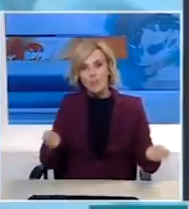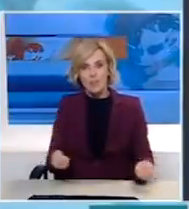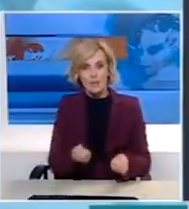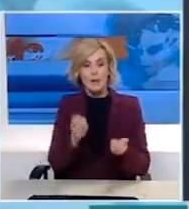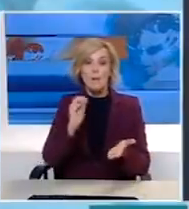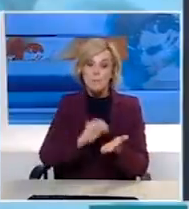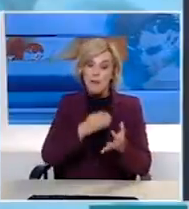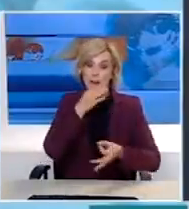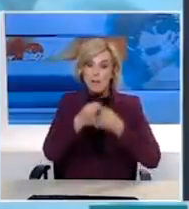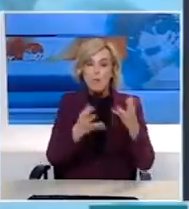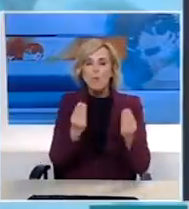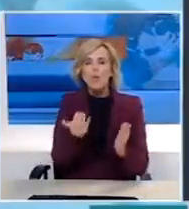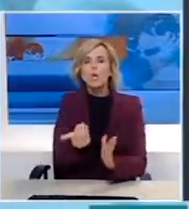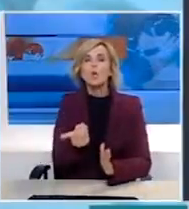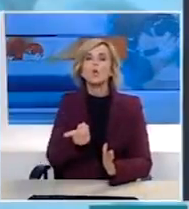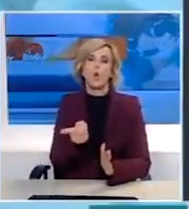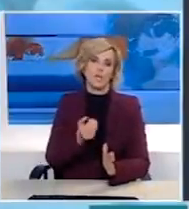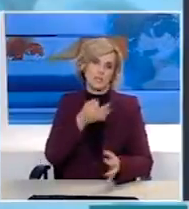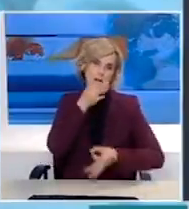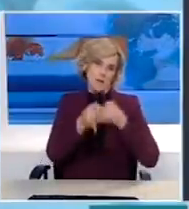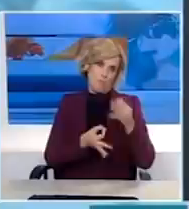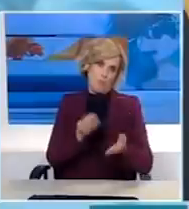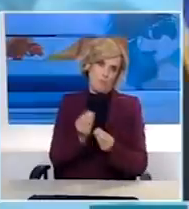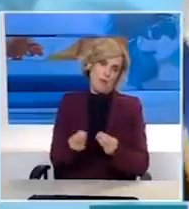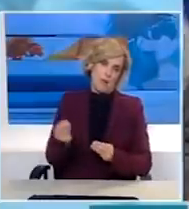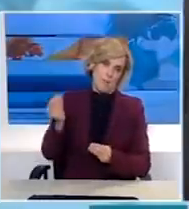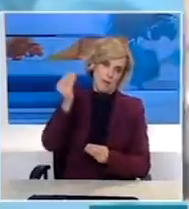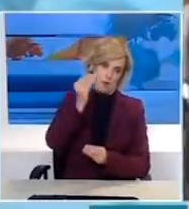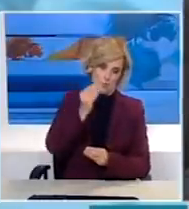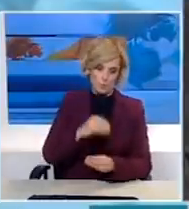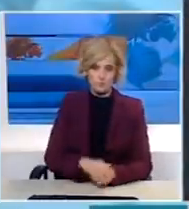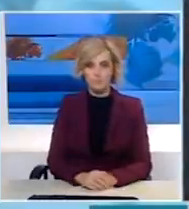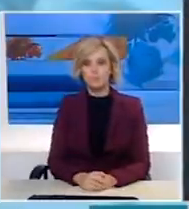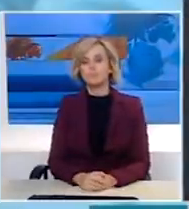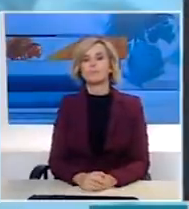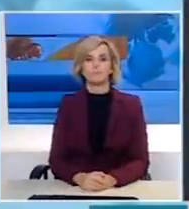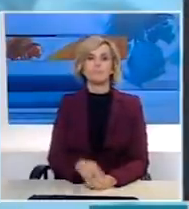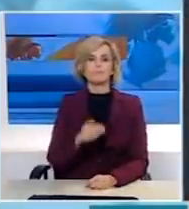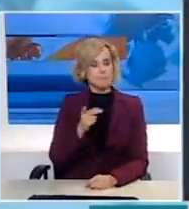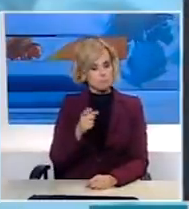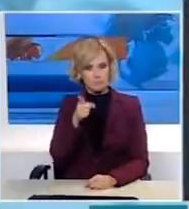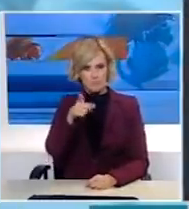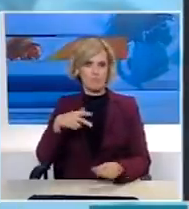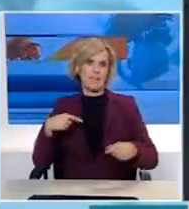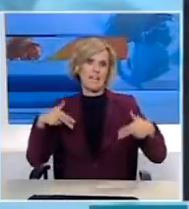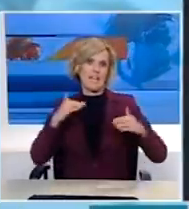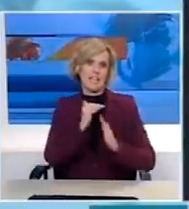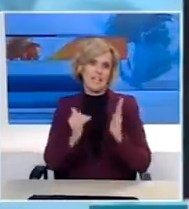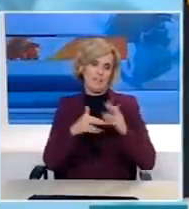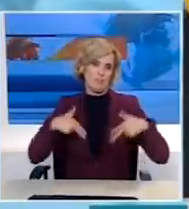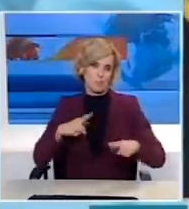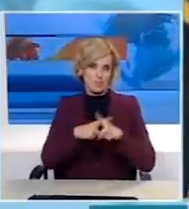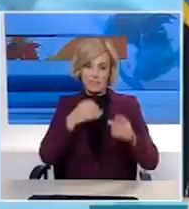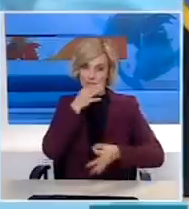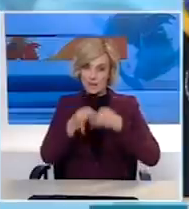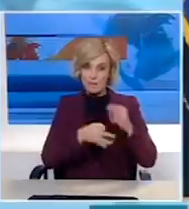θέλω να πω εδώ πέρα ότι είναι νωρίς για να πούμε κάτι παραπάνω. Και εγώ θα συμφωνήσω ότι είναι πολύ πρώιμη αυτή η συζήτηση. Αυτή τη στιγμή έχουμε ένα